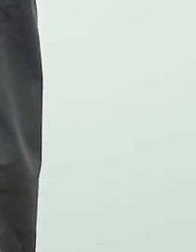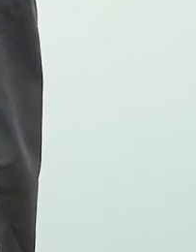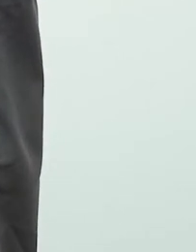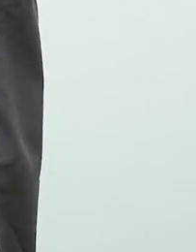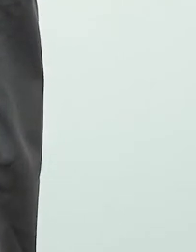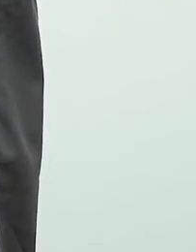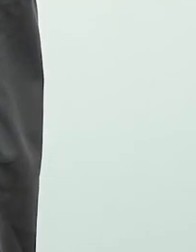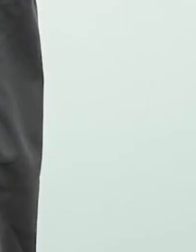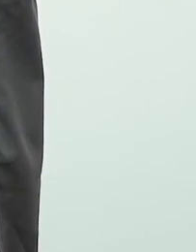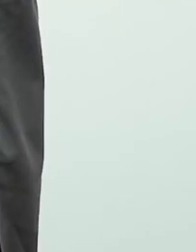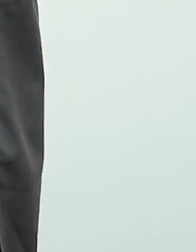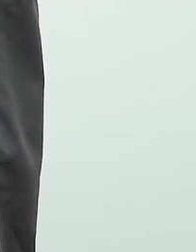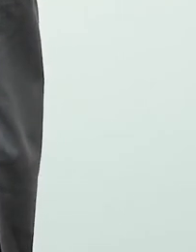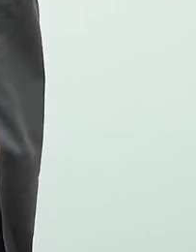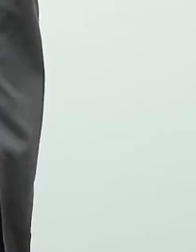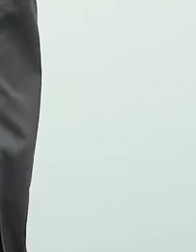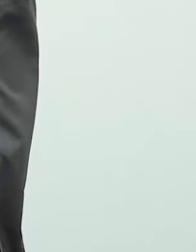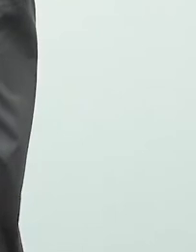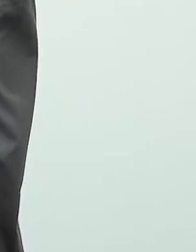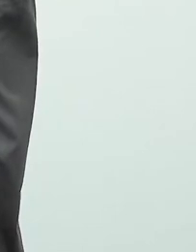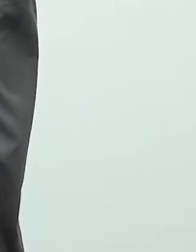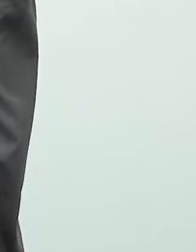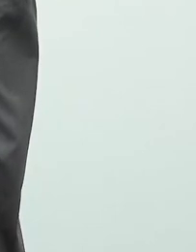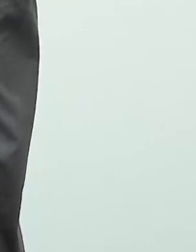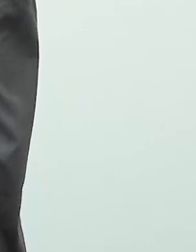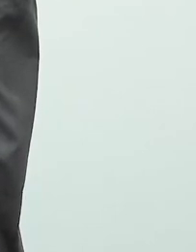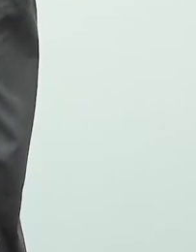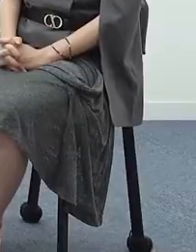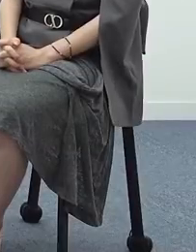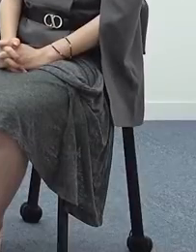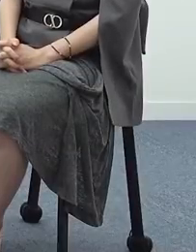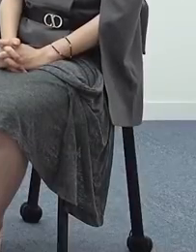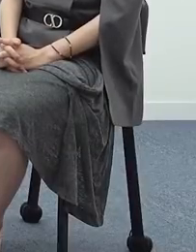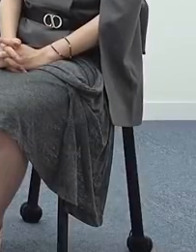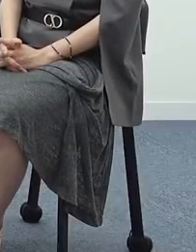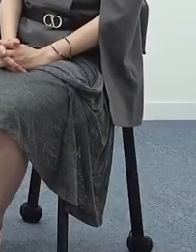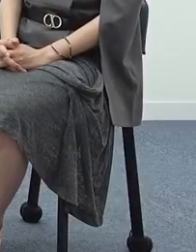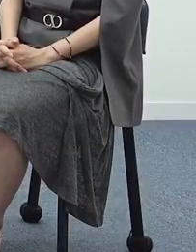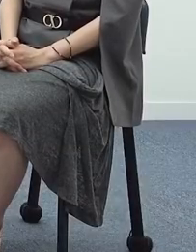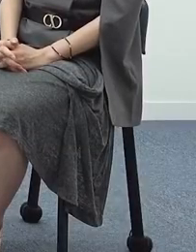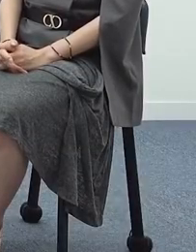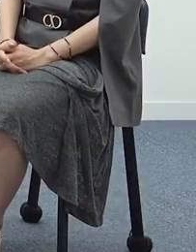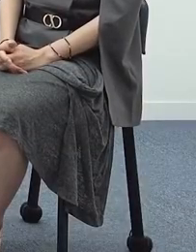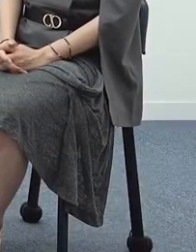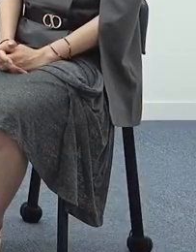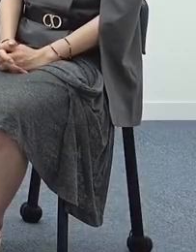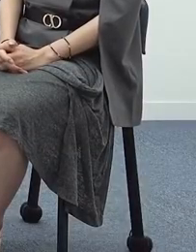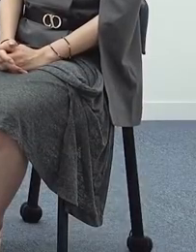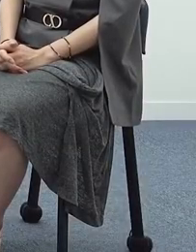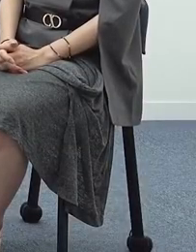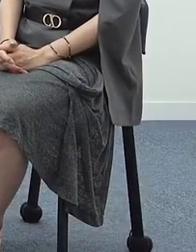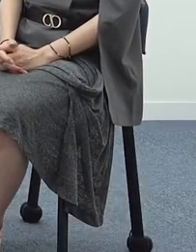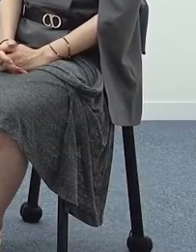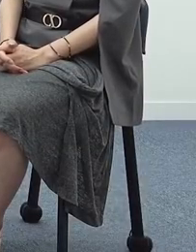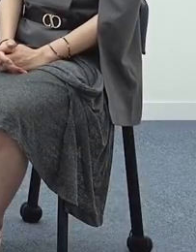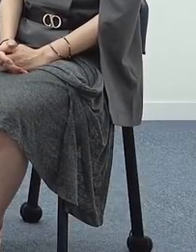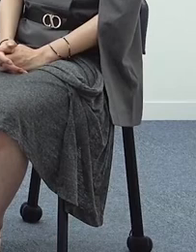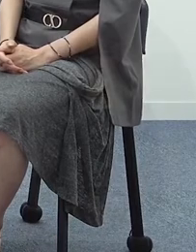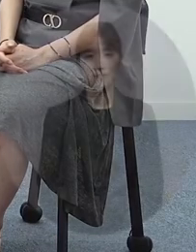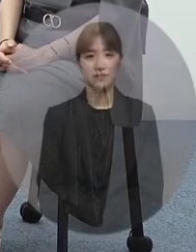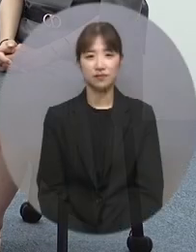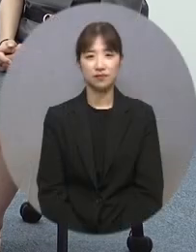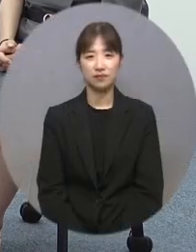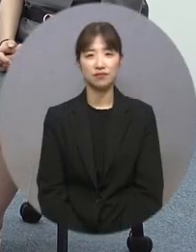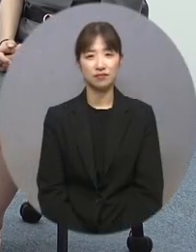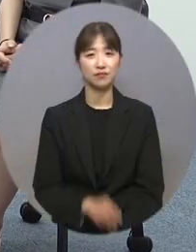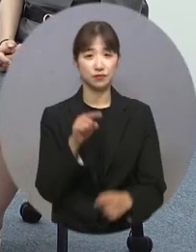봤지만 전제 한참있다가 봐야 되는 시간이 좀 직캠 2 있다는 게 정말 너무 불편하죠 그런 자박 서비스도 별도의